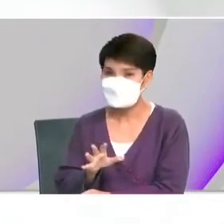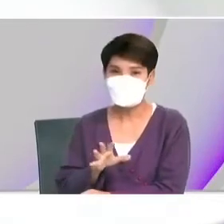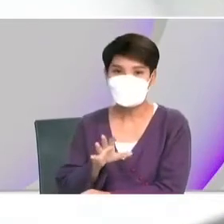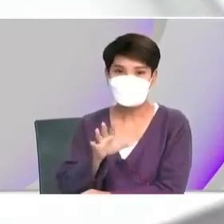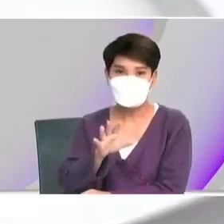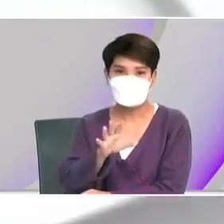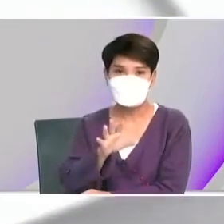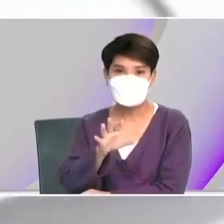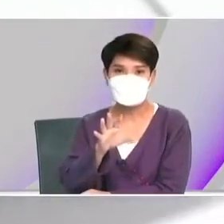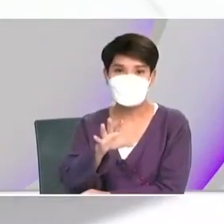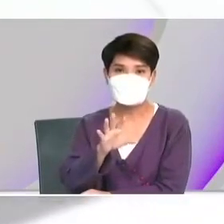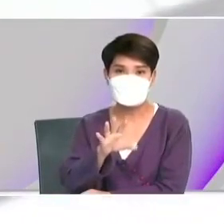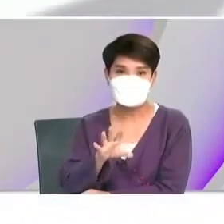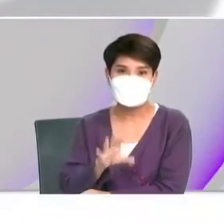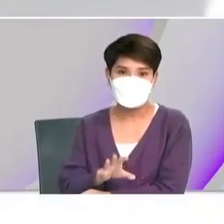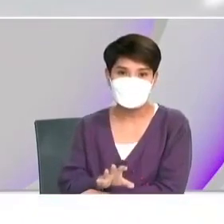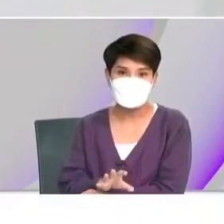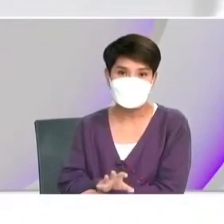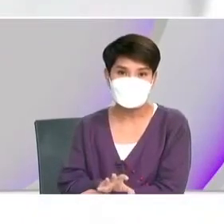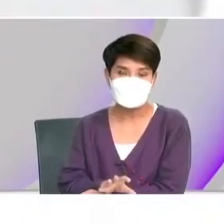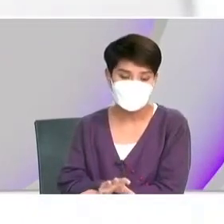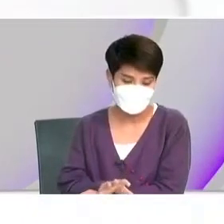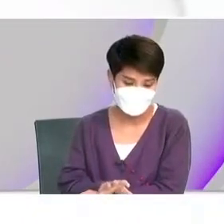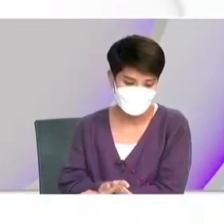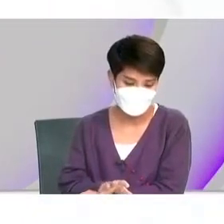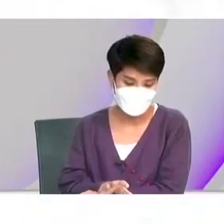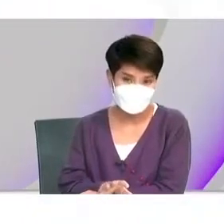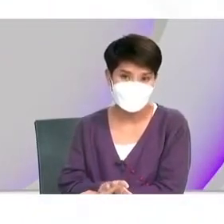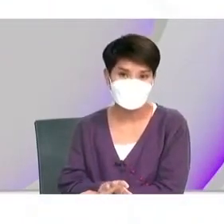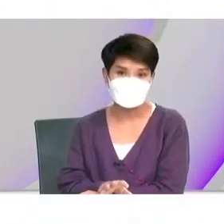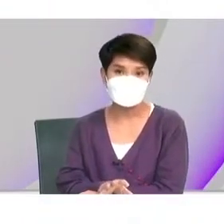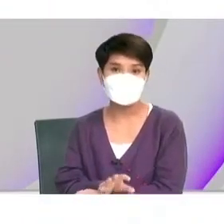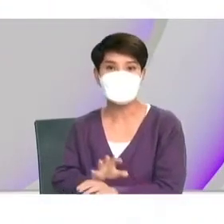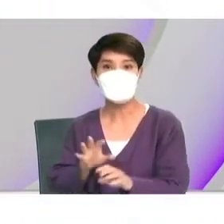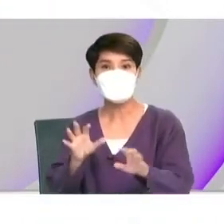มันมีแต่ภาพที่กล้องจับไปที่หน้าของประธานที่กำลังห้ามปรามเหตุการณ์อยู่แต่ทีนี้